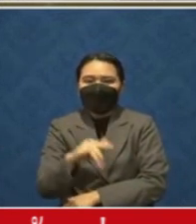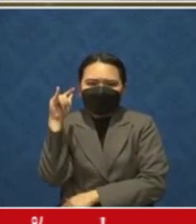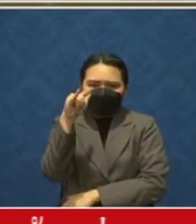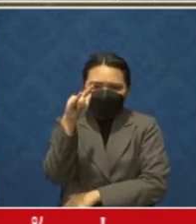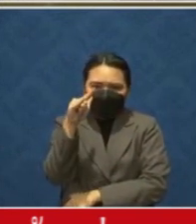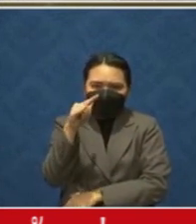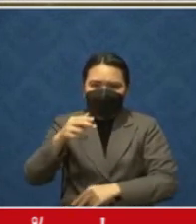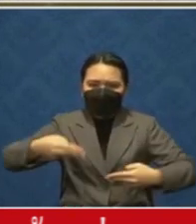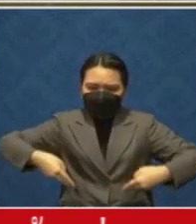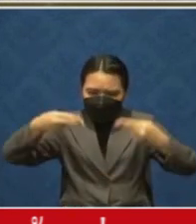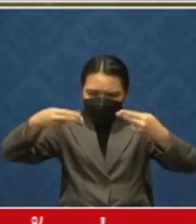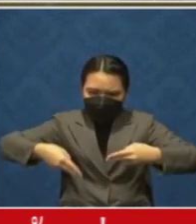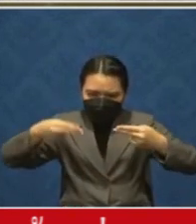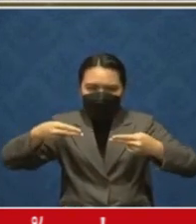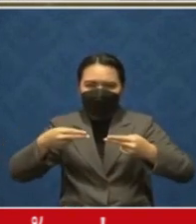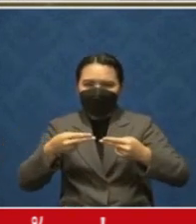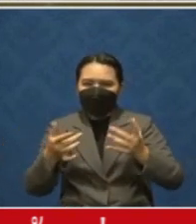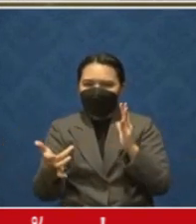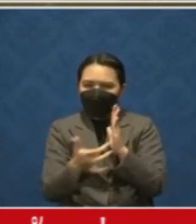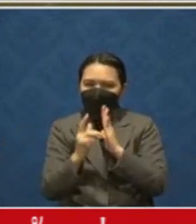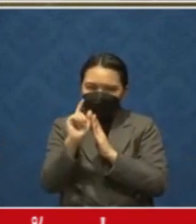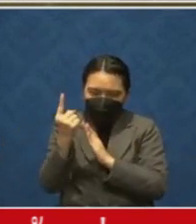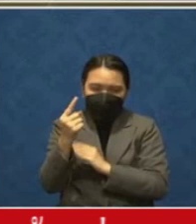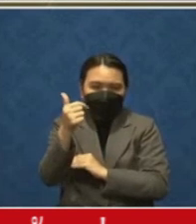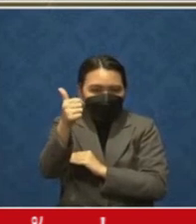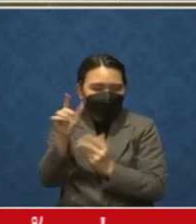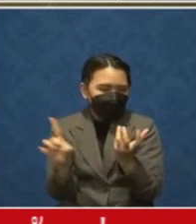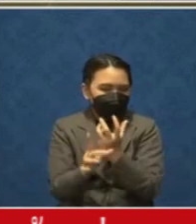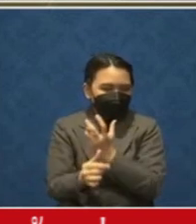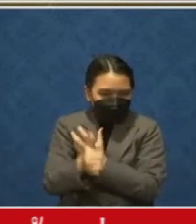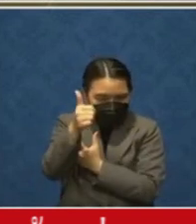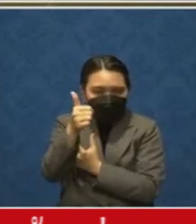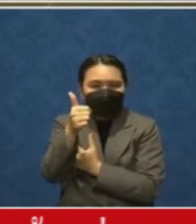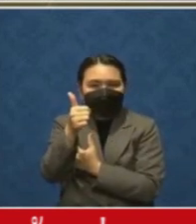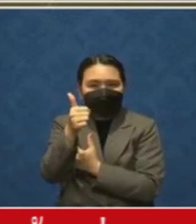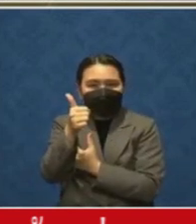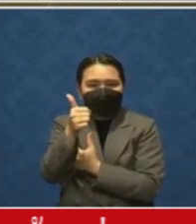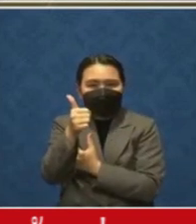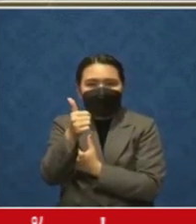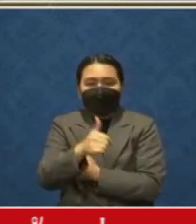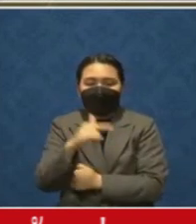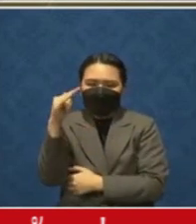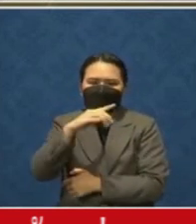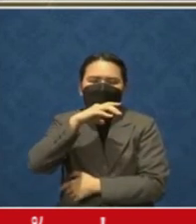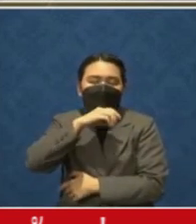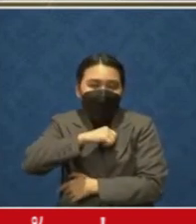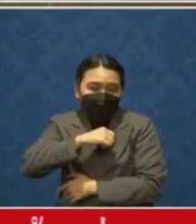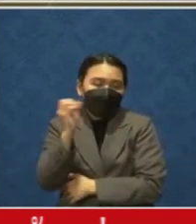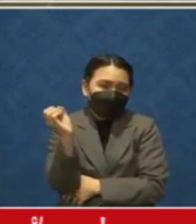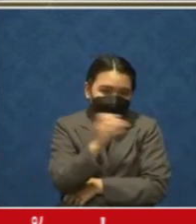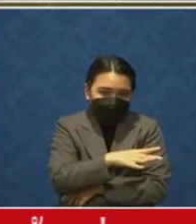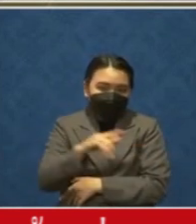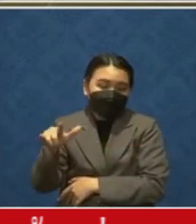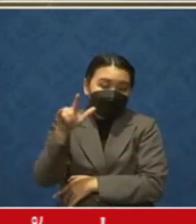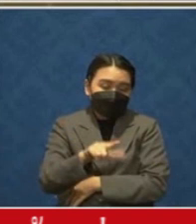เครื่องบินรบทางยุทธศาสตร์ที่ทันสมัยนะครับแล้วก็มีประสิทธิภาพสูงครับทดแทนเครื่องบินเก่า